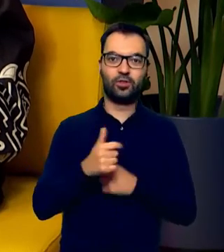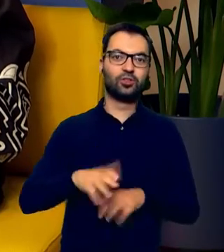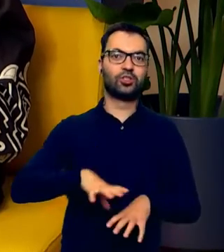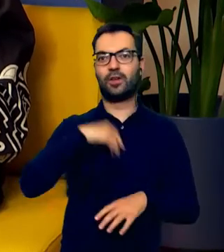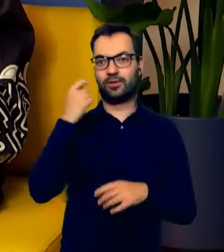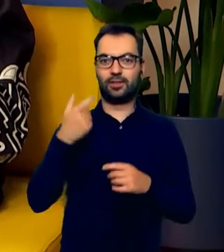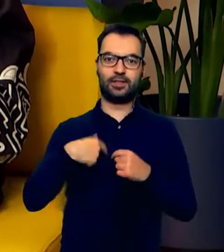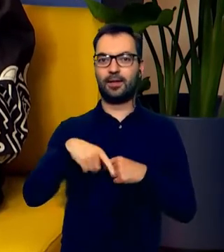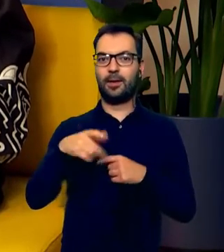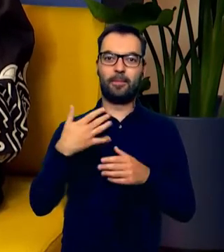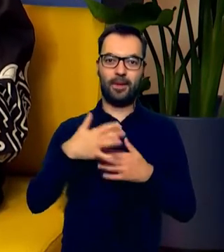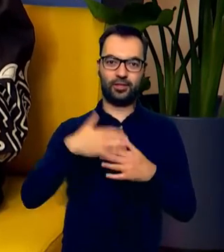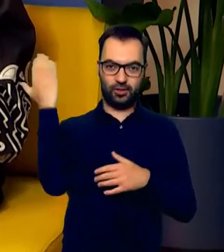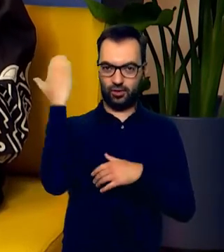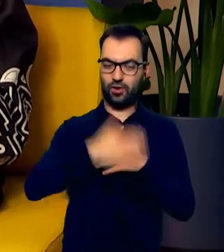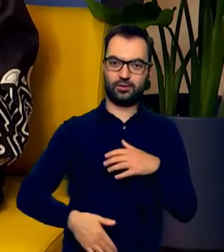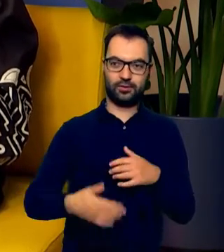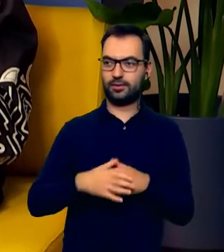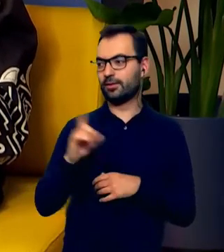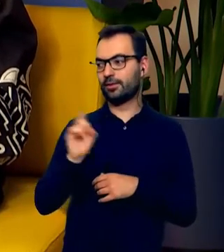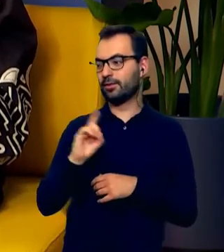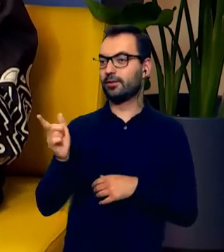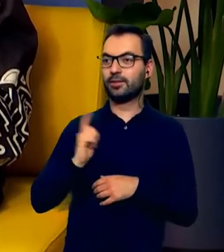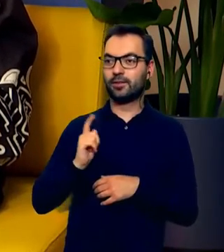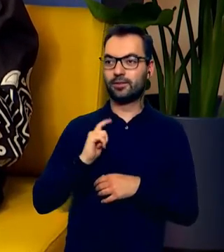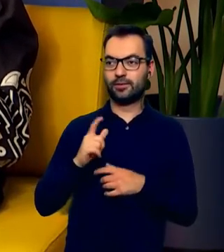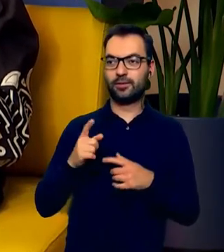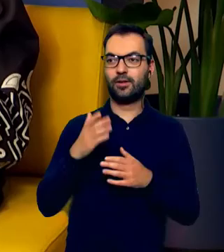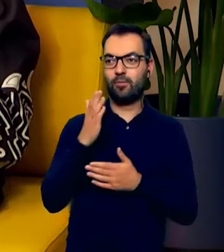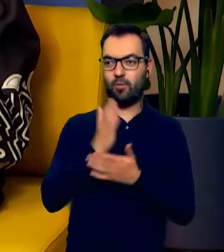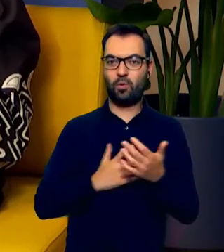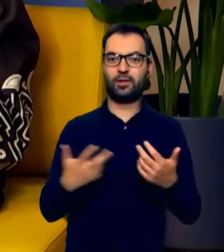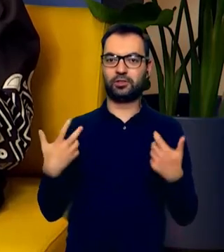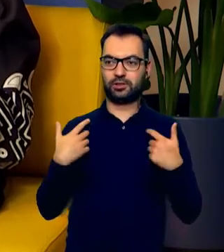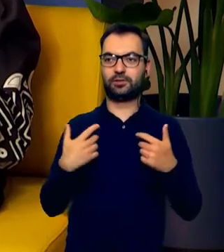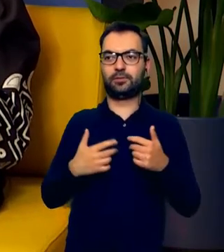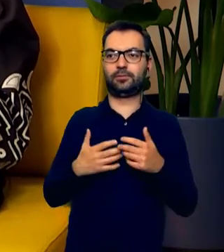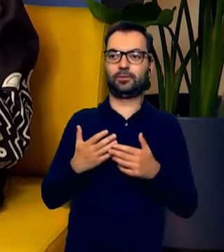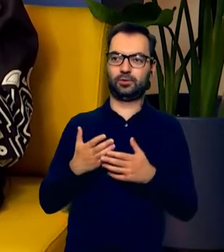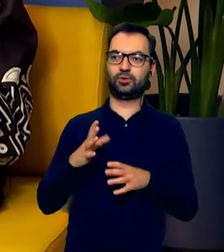właśnie jesteśmy bliżej wodospadu. No, to nie, to, przepraszam, to jest właśnie połowa życia, to